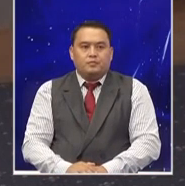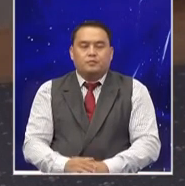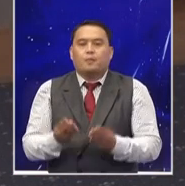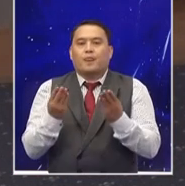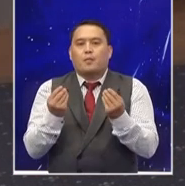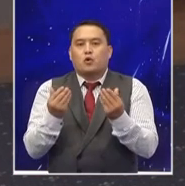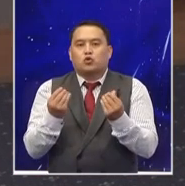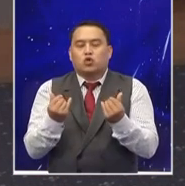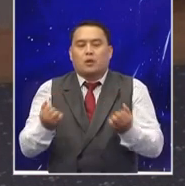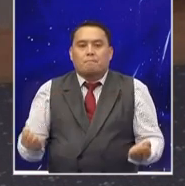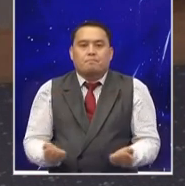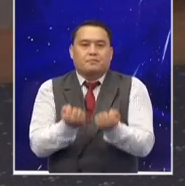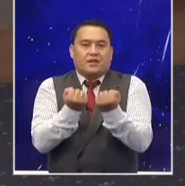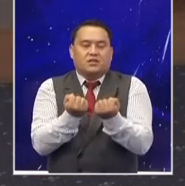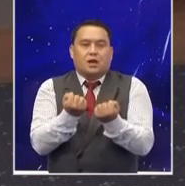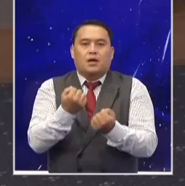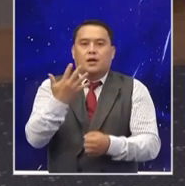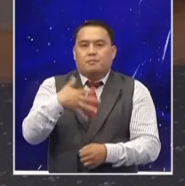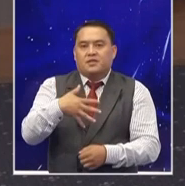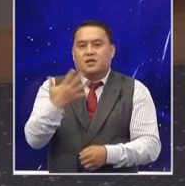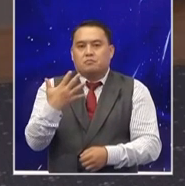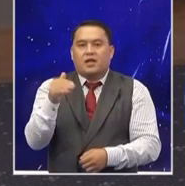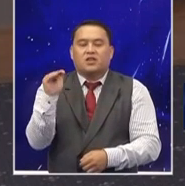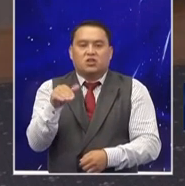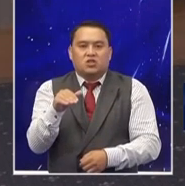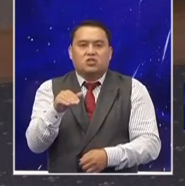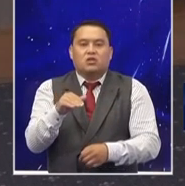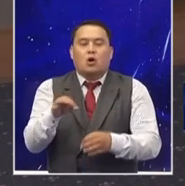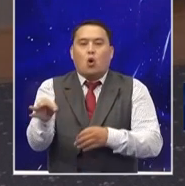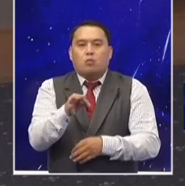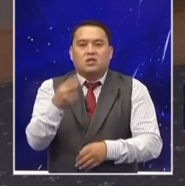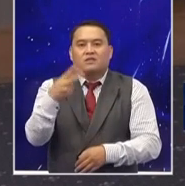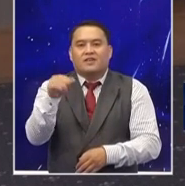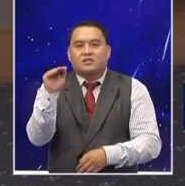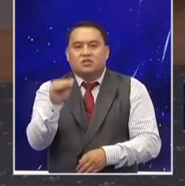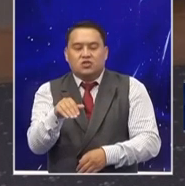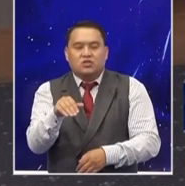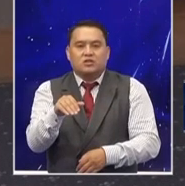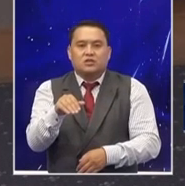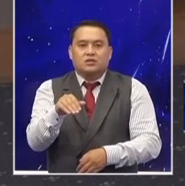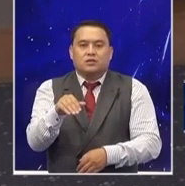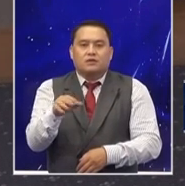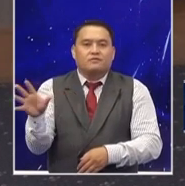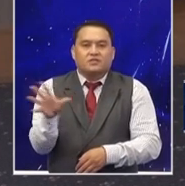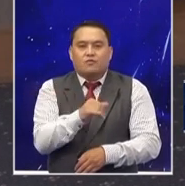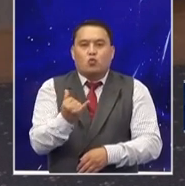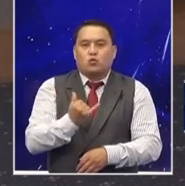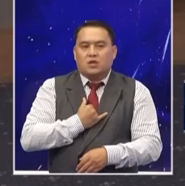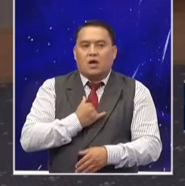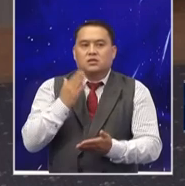поддержана республиканским 55 тысяч учеников областным 20 тысяч учеников всего у нас